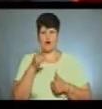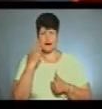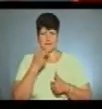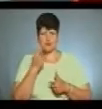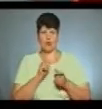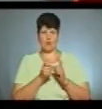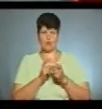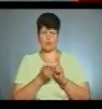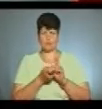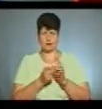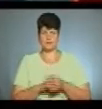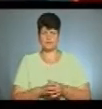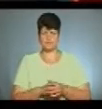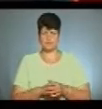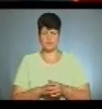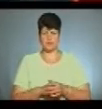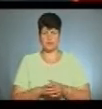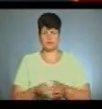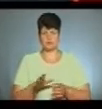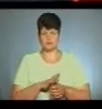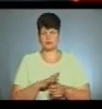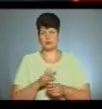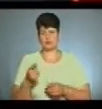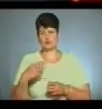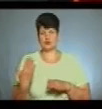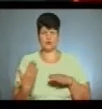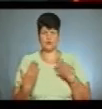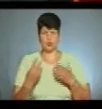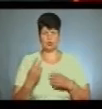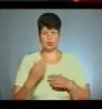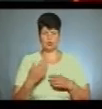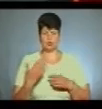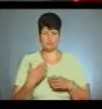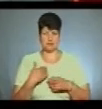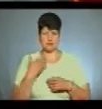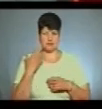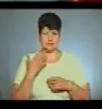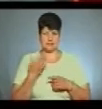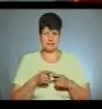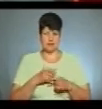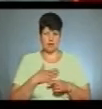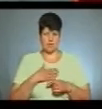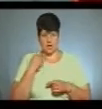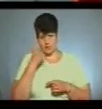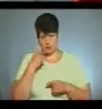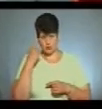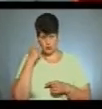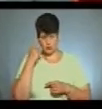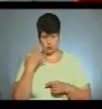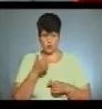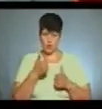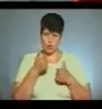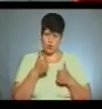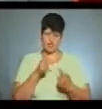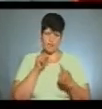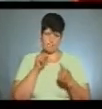Ворка. Прийоми були красиві з двох сторін, мені так здається. Це лично моя думка. Хороший